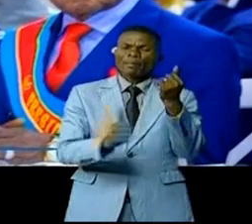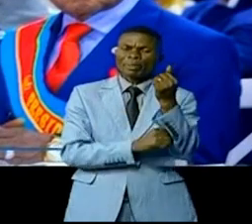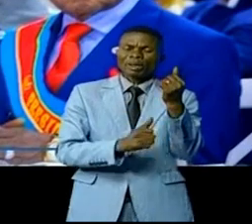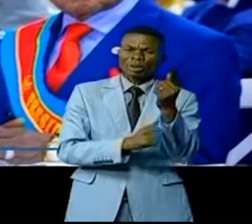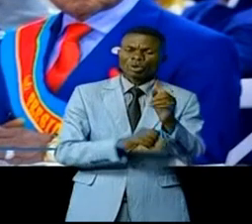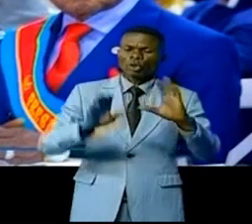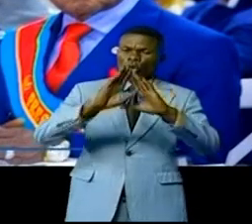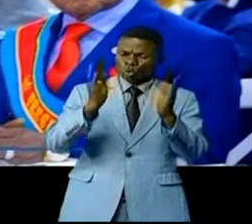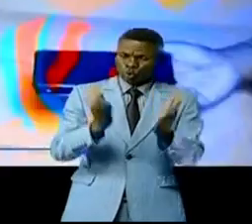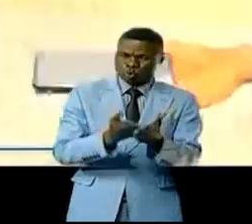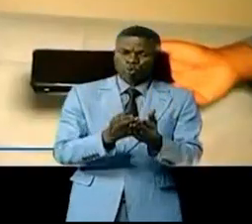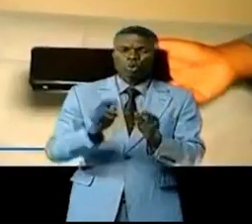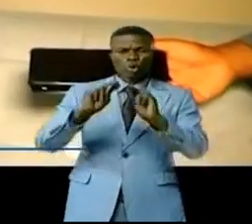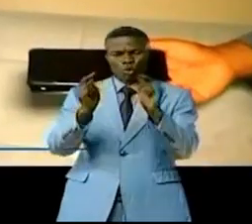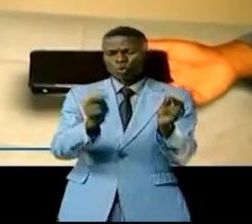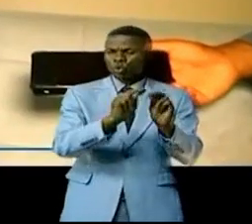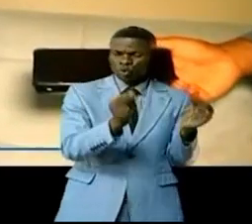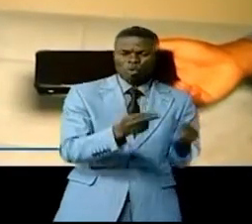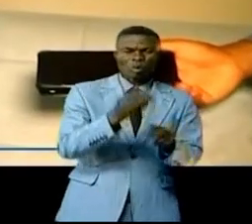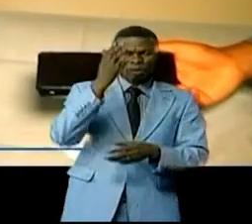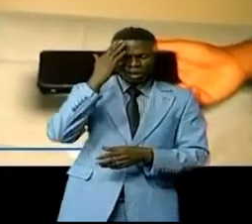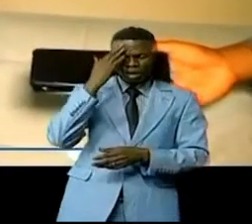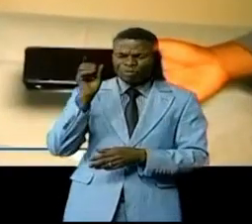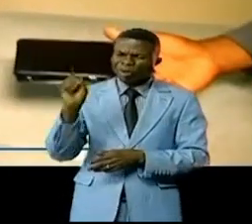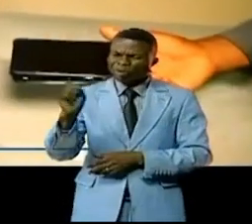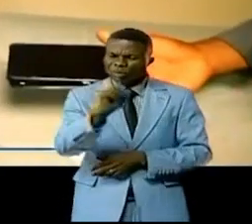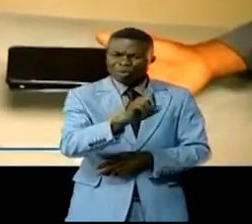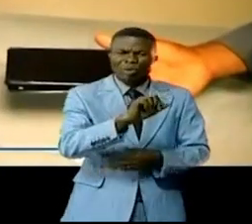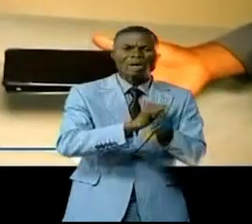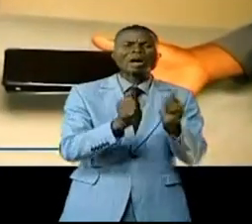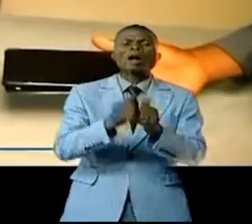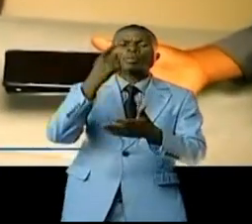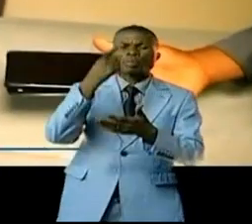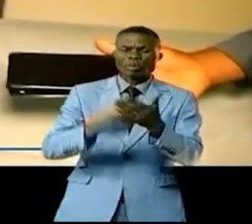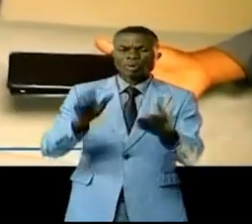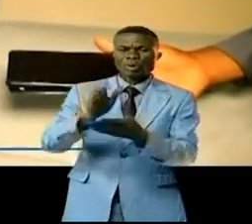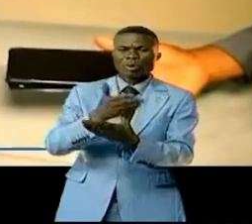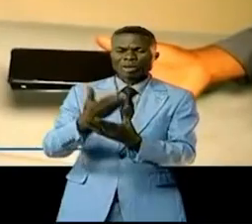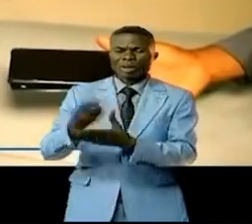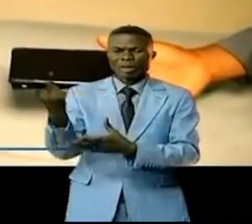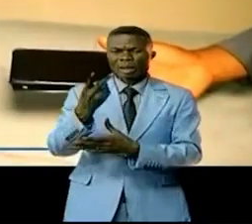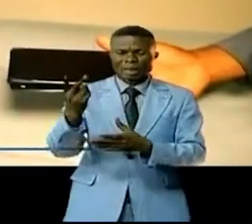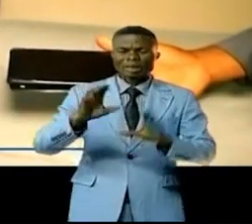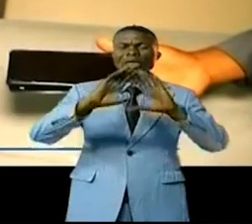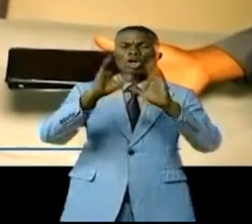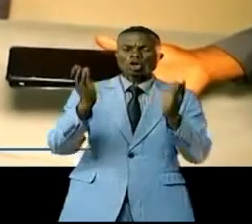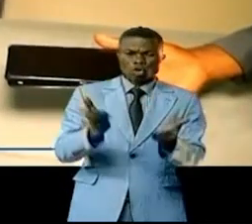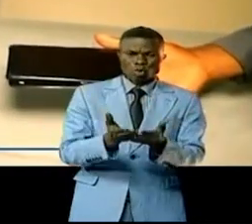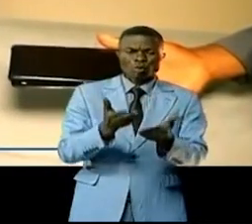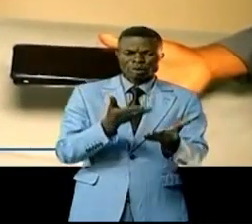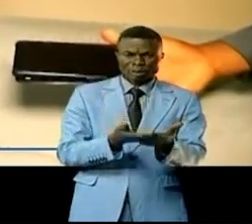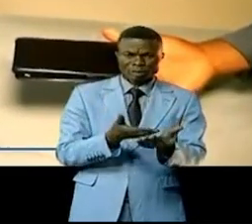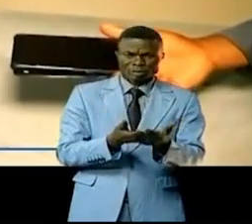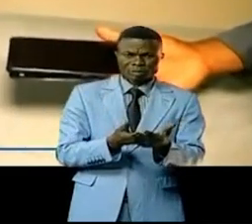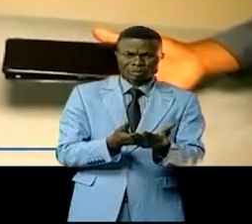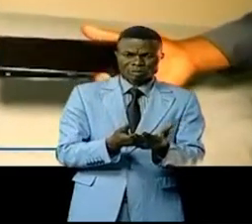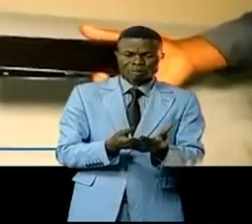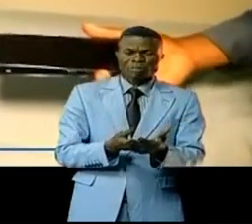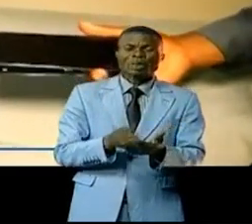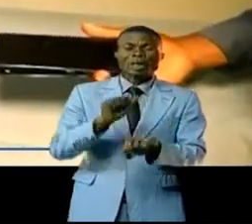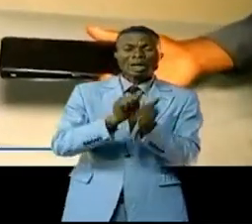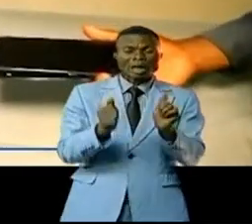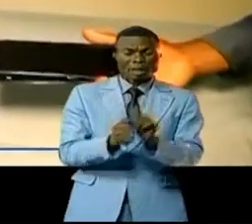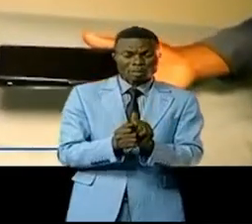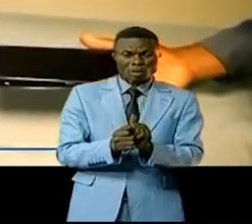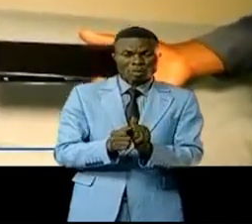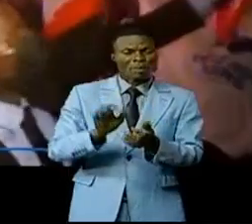toutes les couches, pour savoir exactement qu'est-ce qui s'est passé entre les deux communautés. Et les linges sales se sont